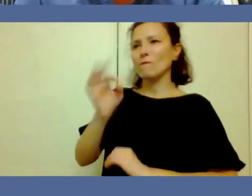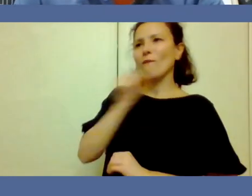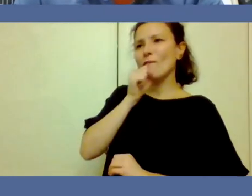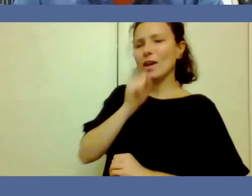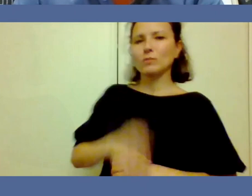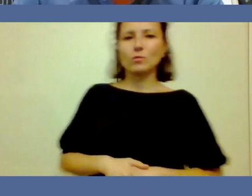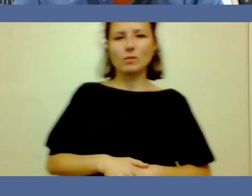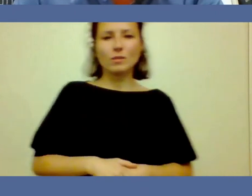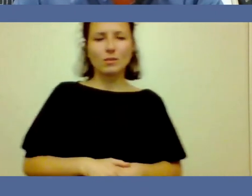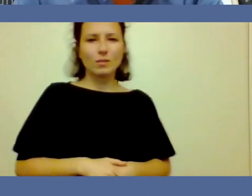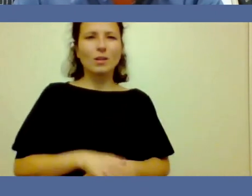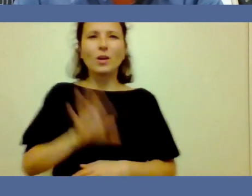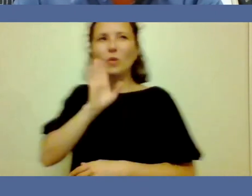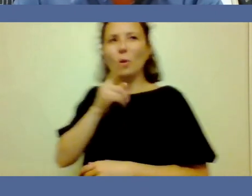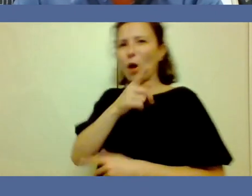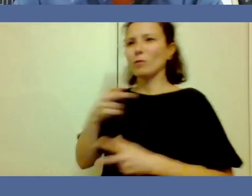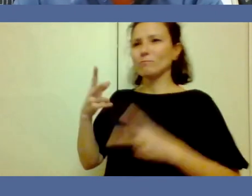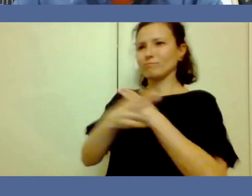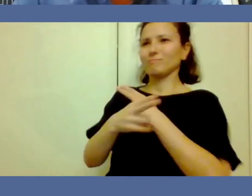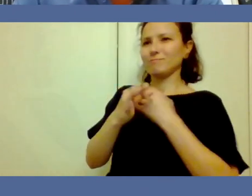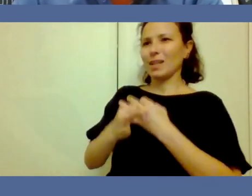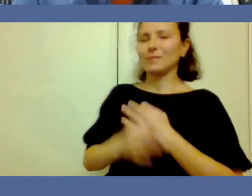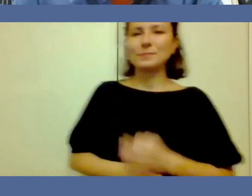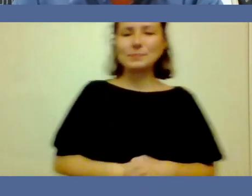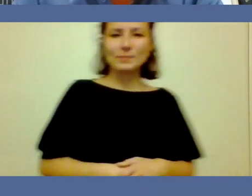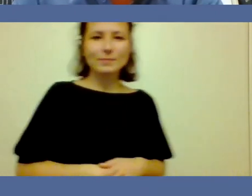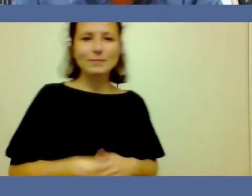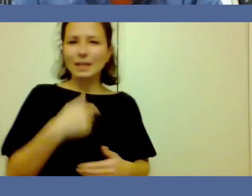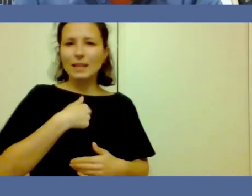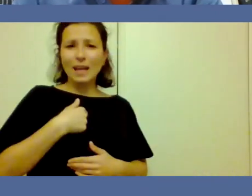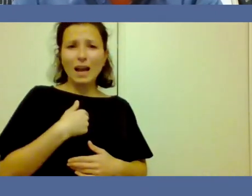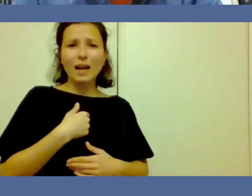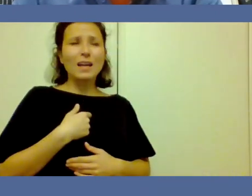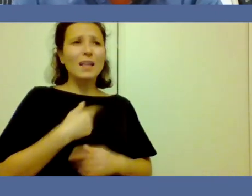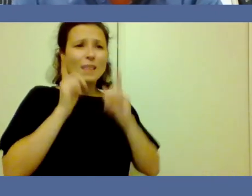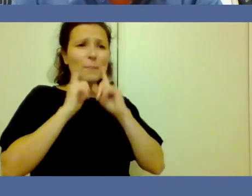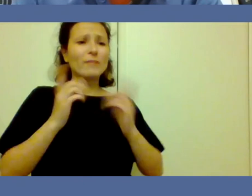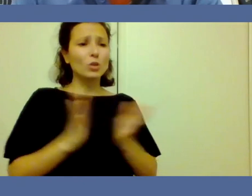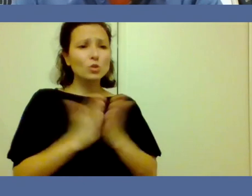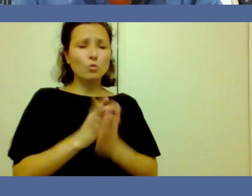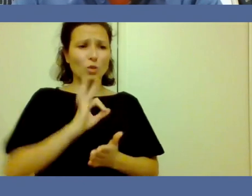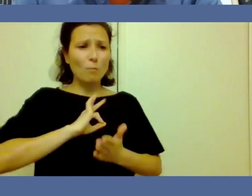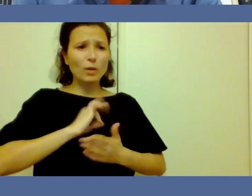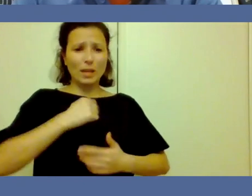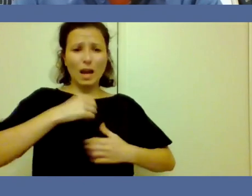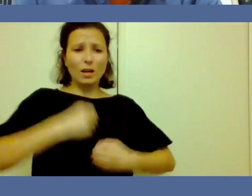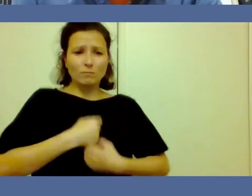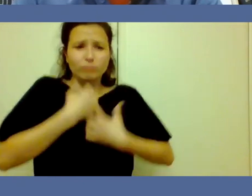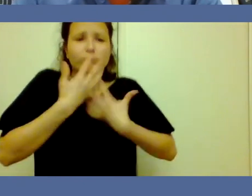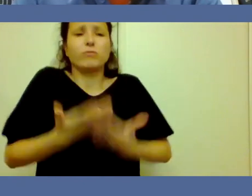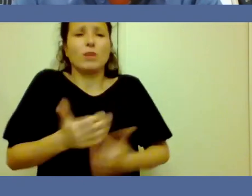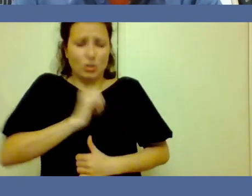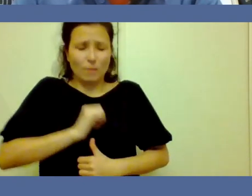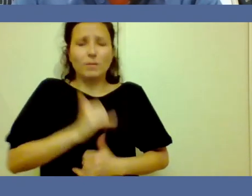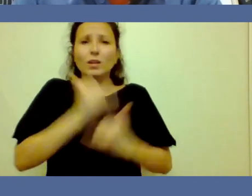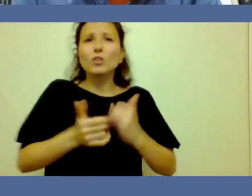co, to jest tak, że ja i tak daję siebie w moich książkach. Jeżeli ktoś chce mnie poznać albo chce wiedzieć, jakie